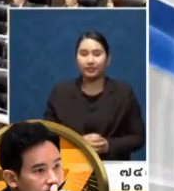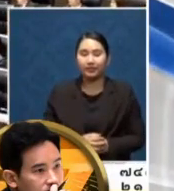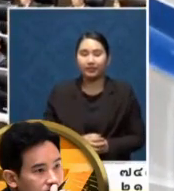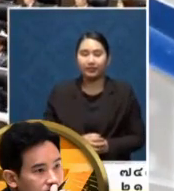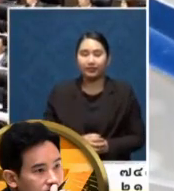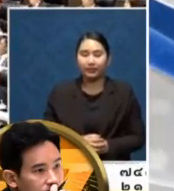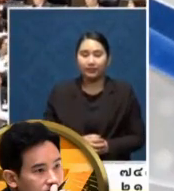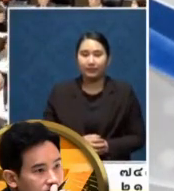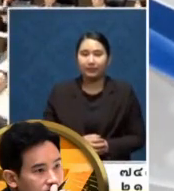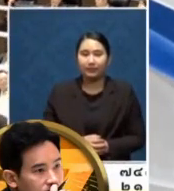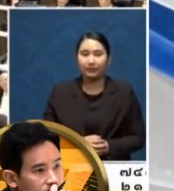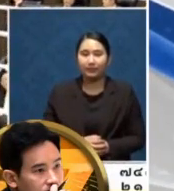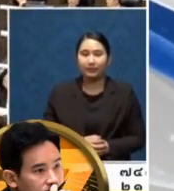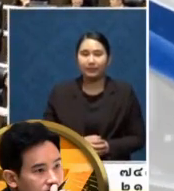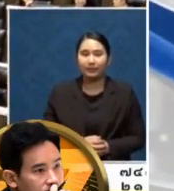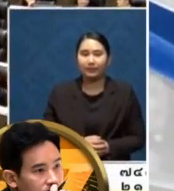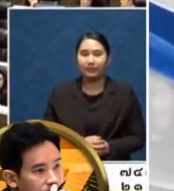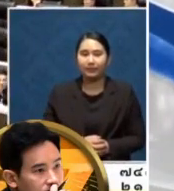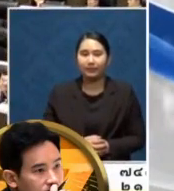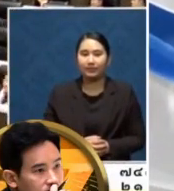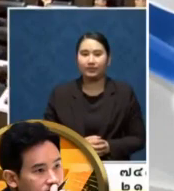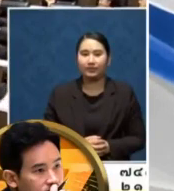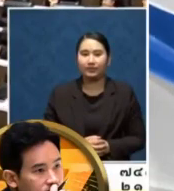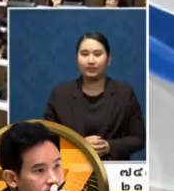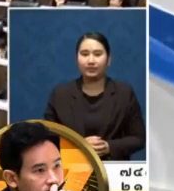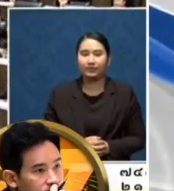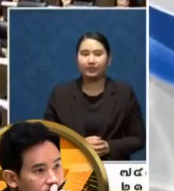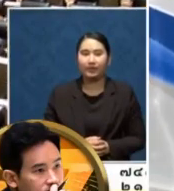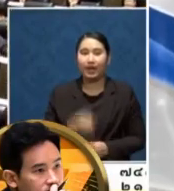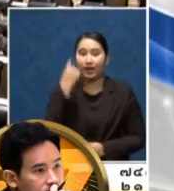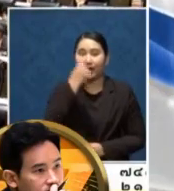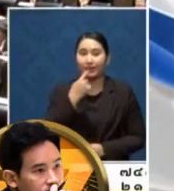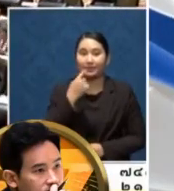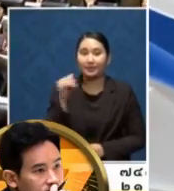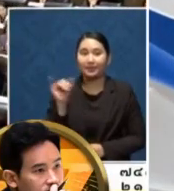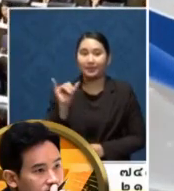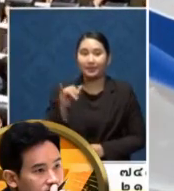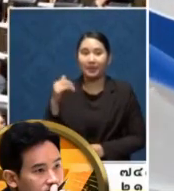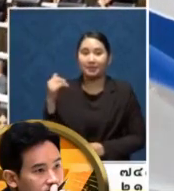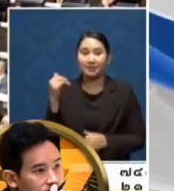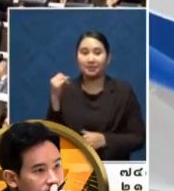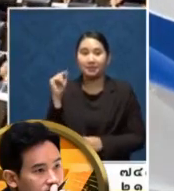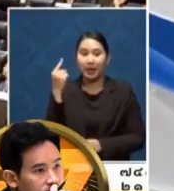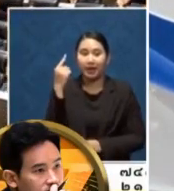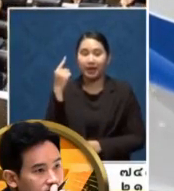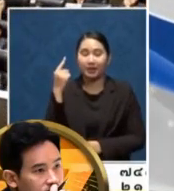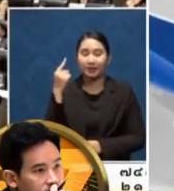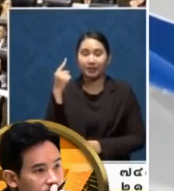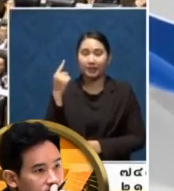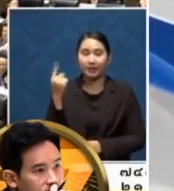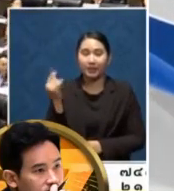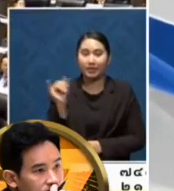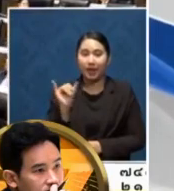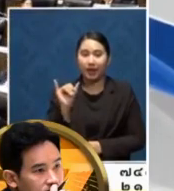ไม่ถอยฝั่งอื่นก็ไม่ถอยเช่นเดียวกันนะคะแล้วก็ย้ำว่าถ้าอันดับ 1อันดับ 2ไม่สามารถจะตั้งรัฐบาลได้